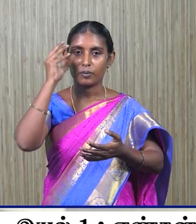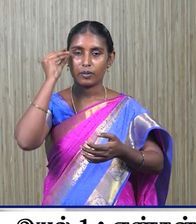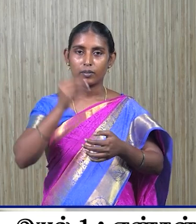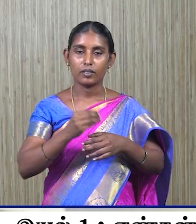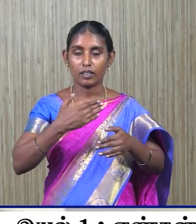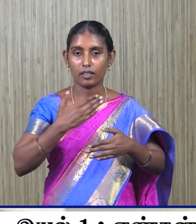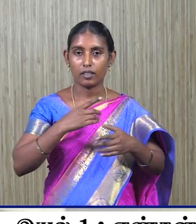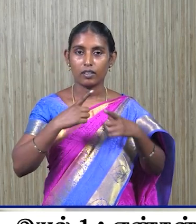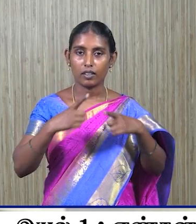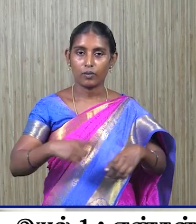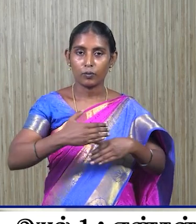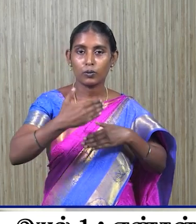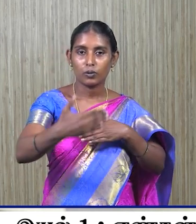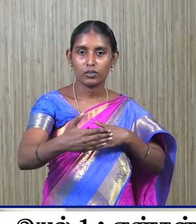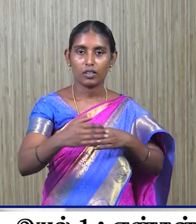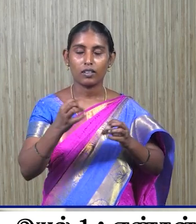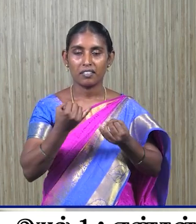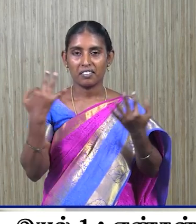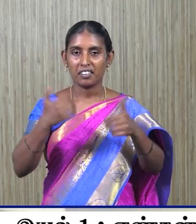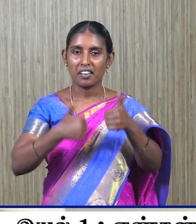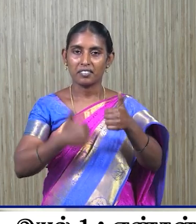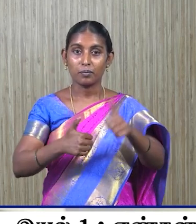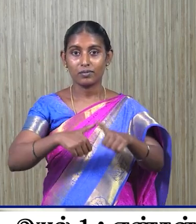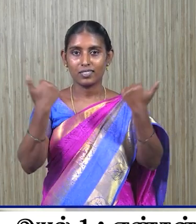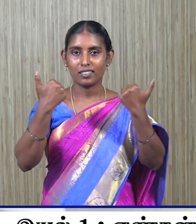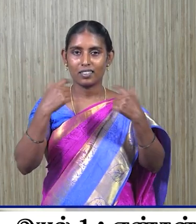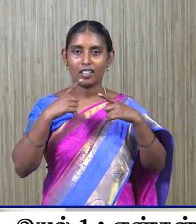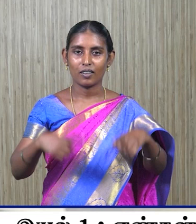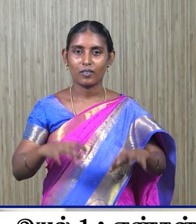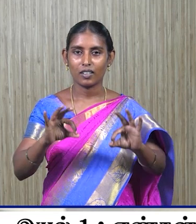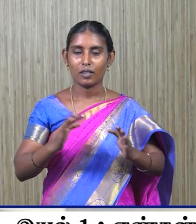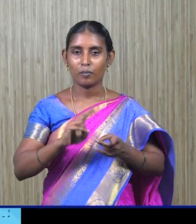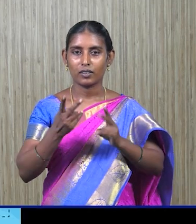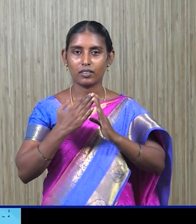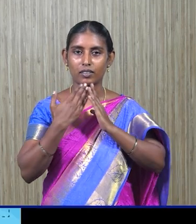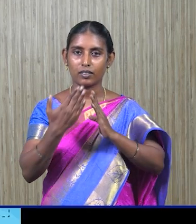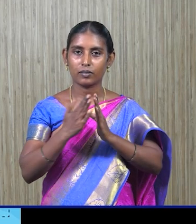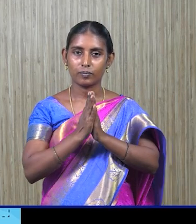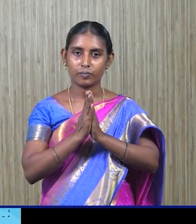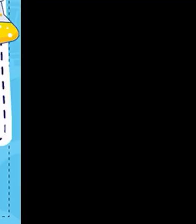வருங்காலத்தில் பல்வேறு போட்டித் தேர்வுகளில் வெற்றி பெற்று நம் வாழ்க்கையை வளமாக்கி கொள்ளலாம். நன்றி.